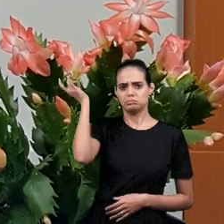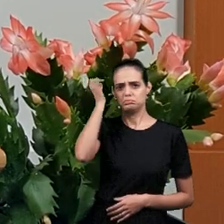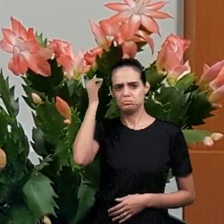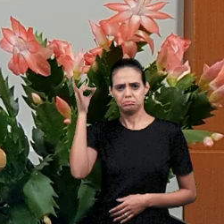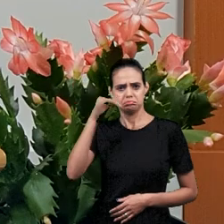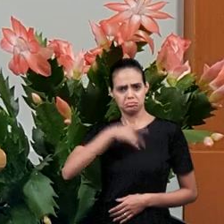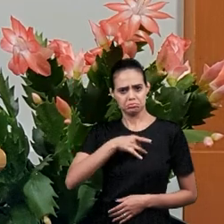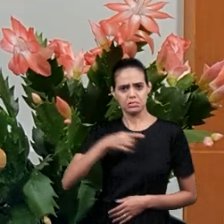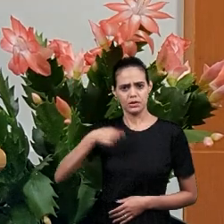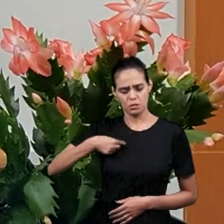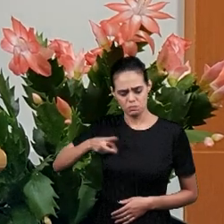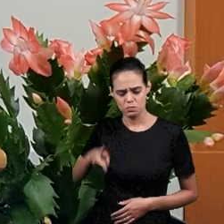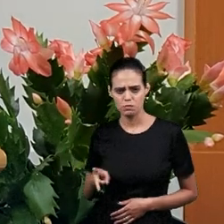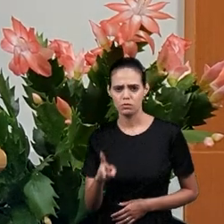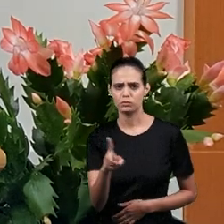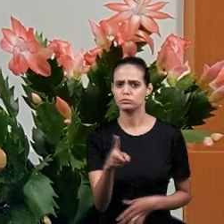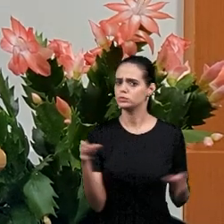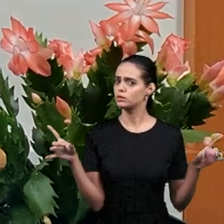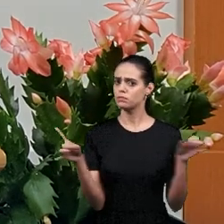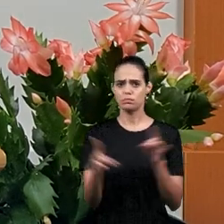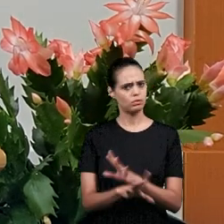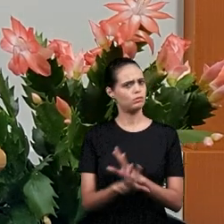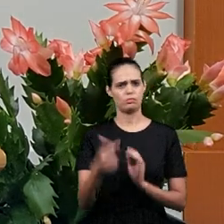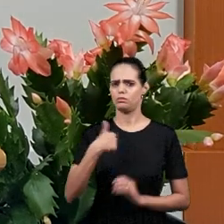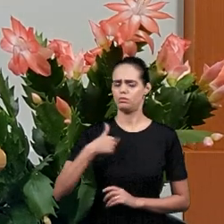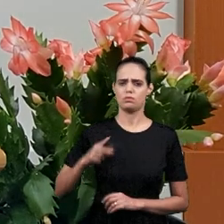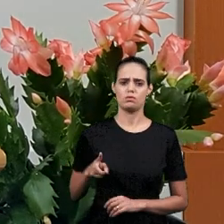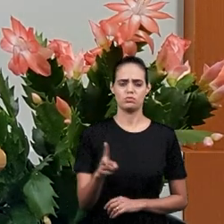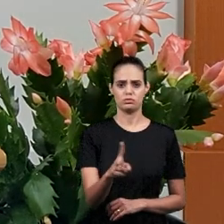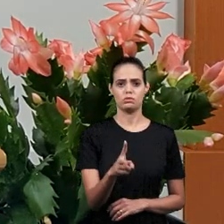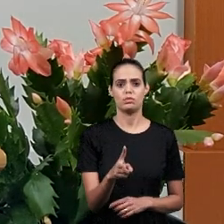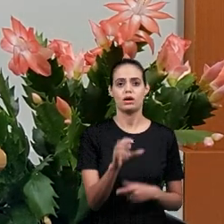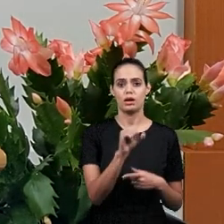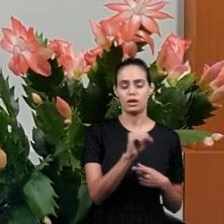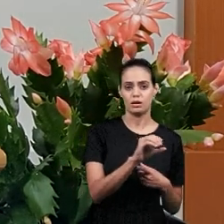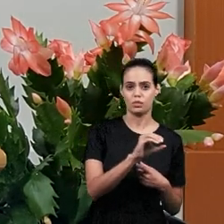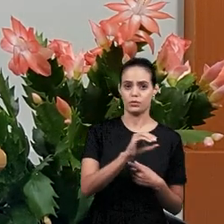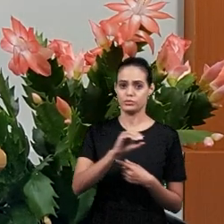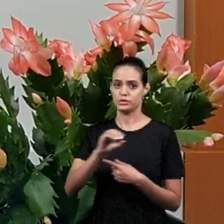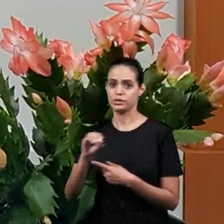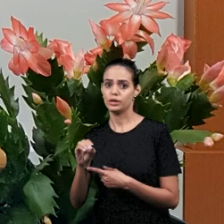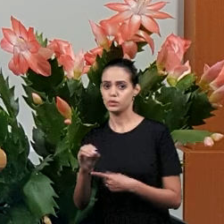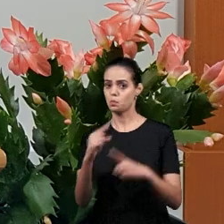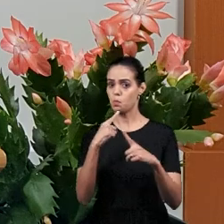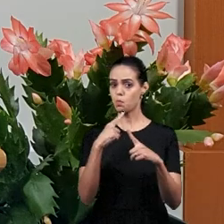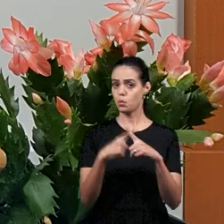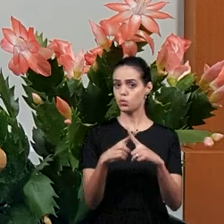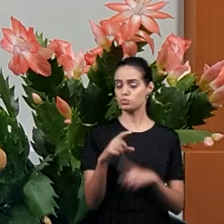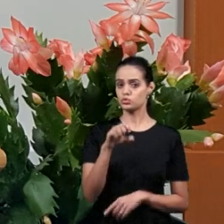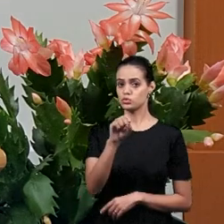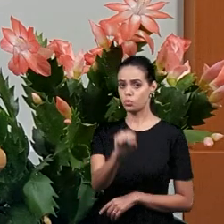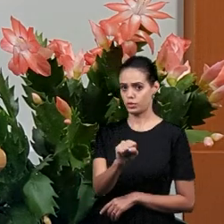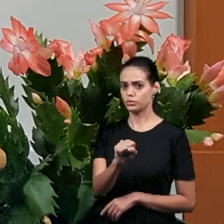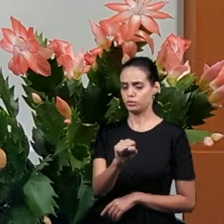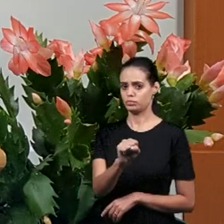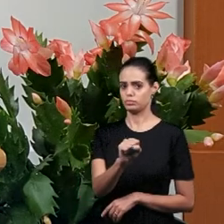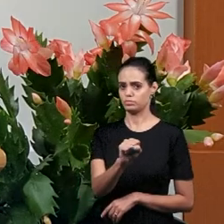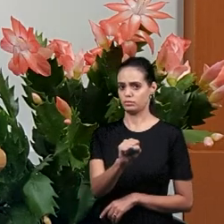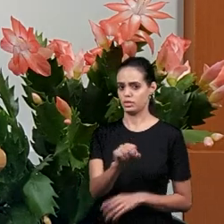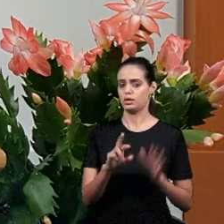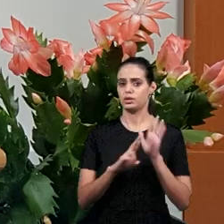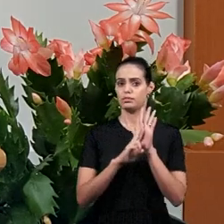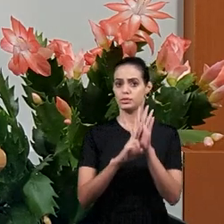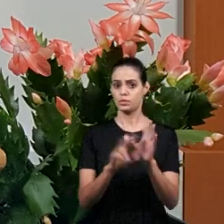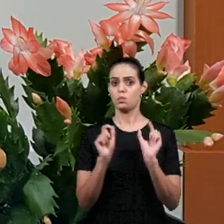800, parce que c'était le multiple de 8. 8, c'est le symbole de la rédemption, c'est le Saint-Esprit. Vous pouvez